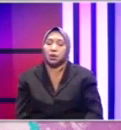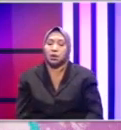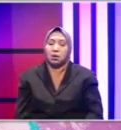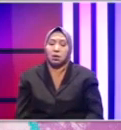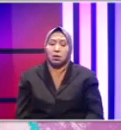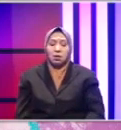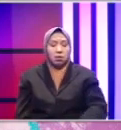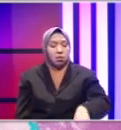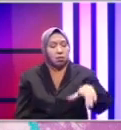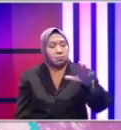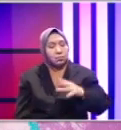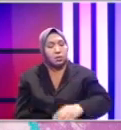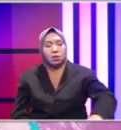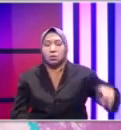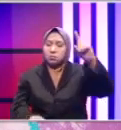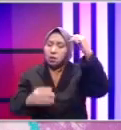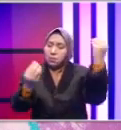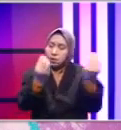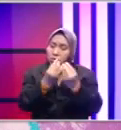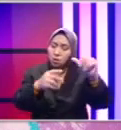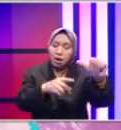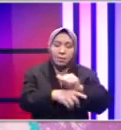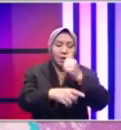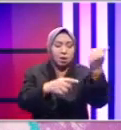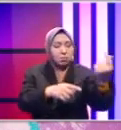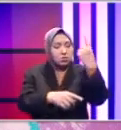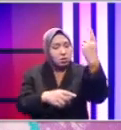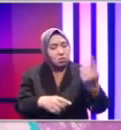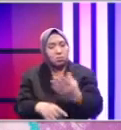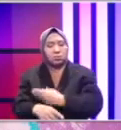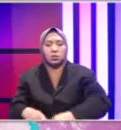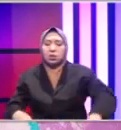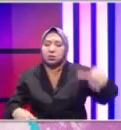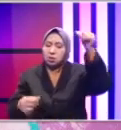Hai wow lohua like kulli